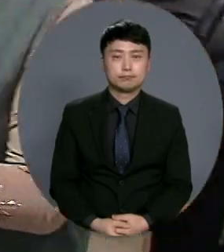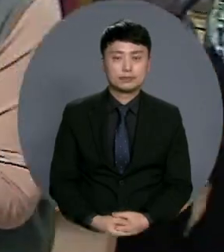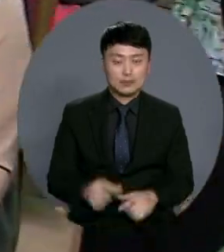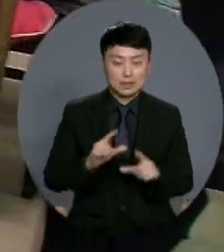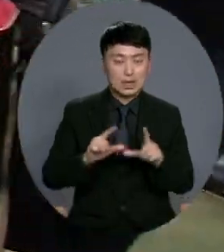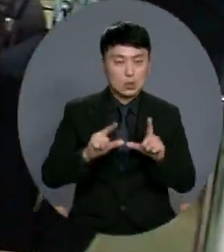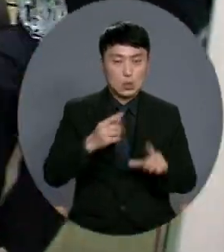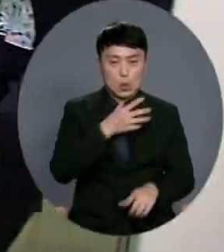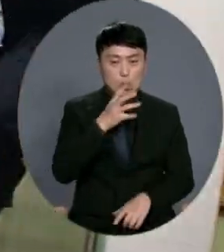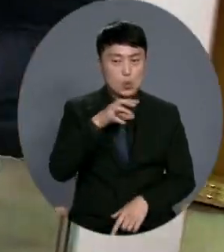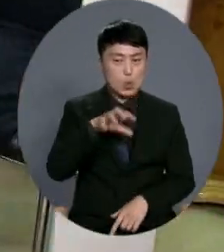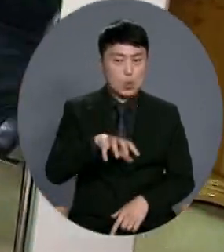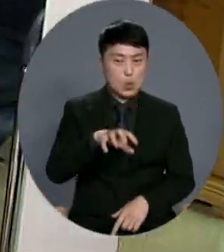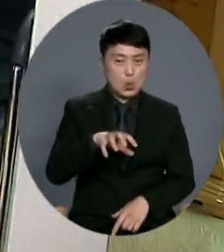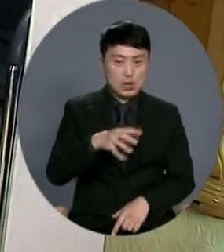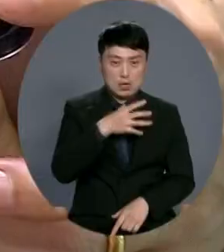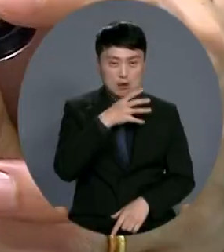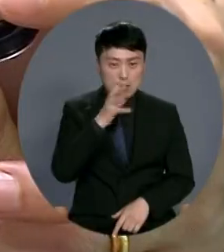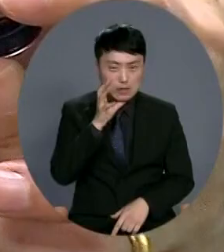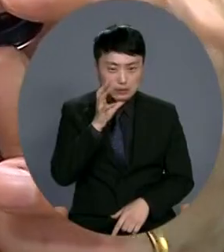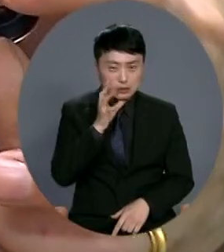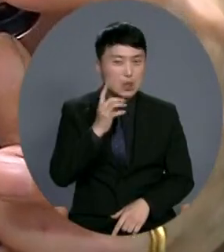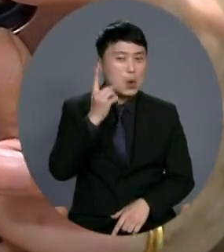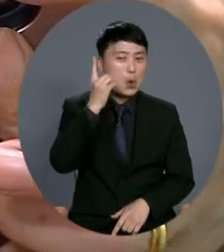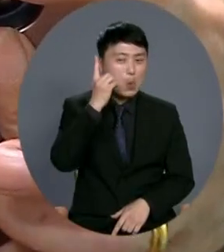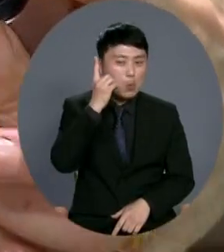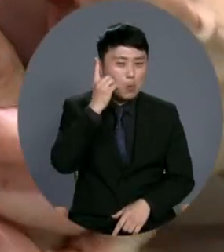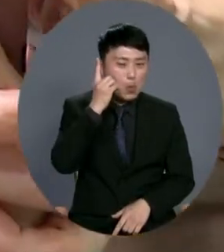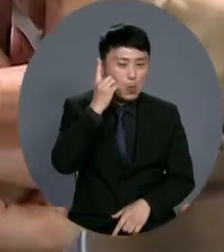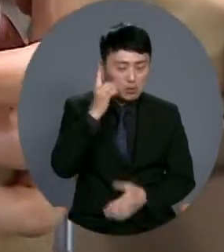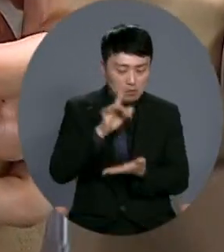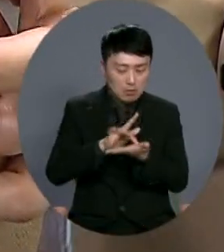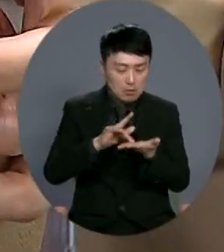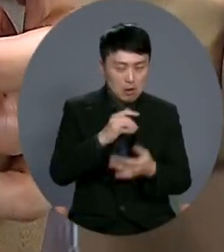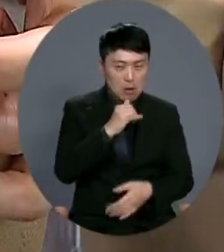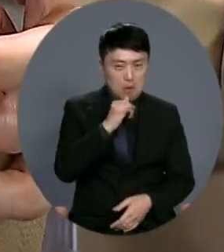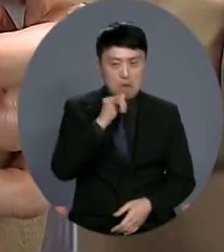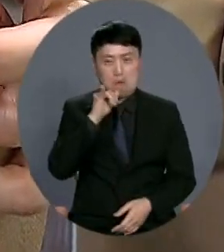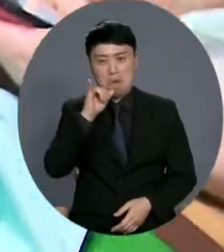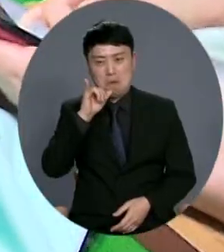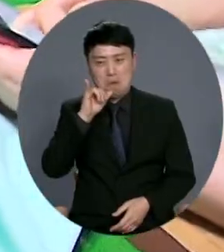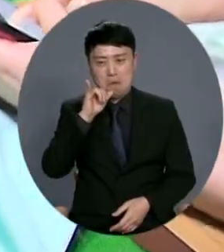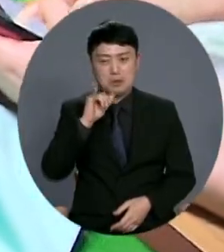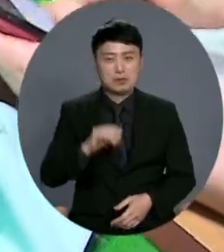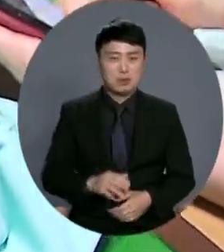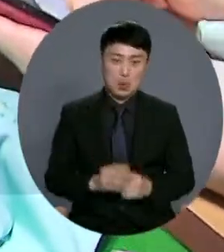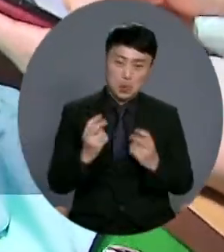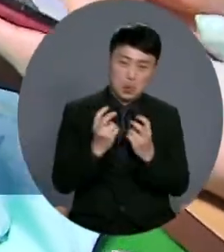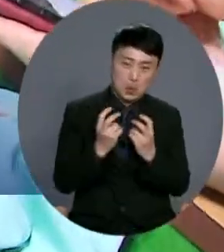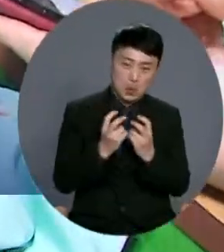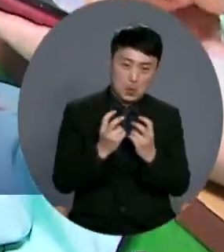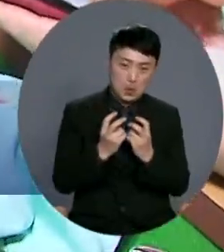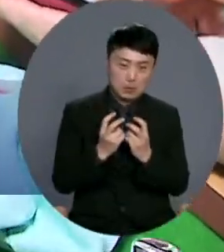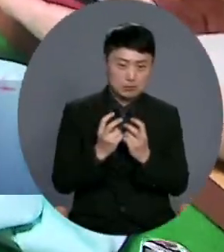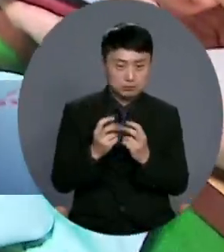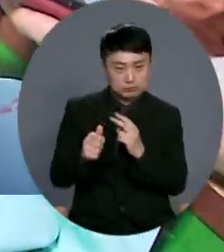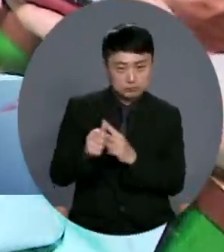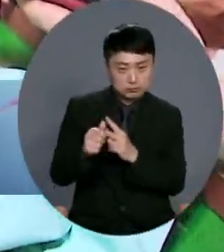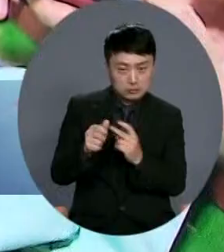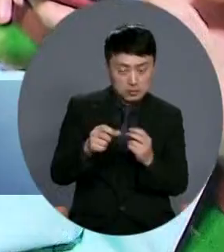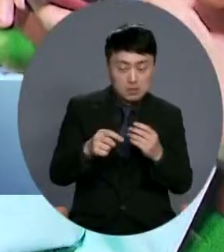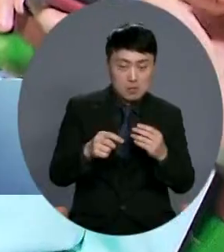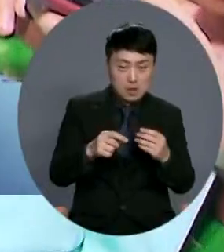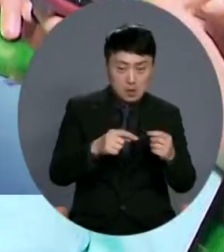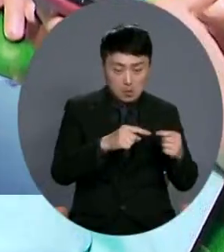안동의 한 경로당. 어르신들이 휴대전화 삼매경에 빠졌습니다. 어떻게 할 거예요? 선생님한테 보내려면 이거를 글씨